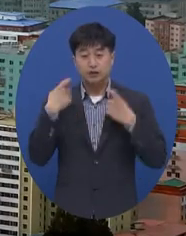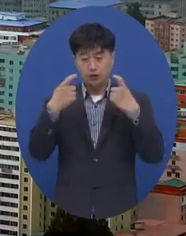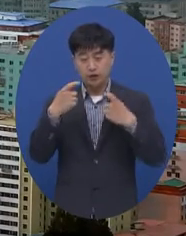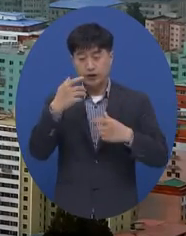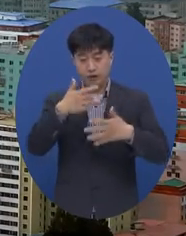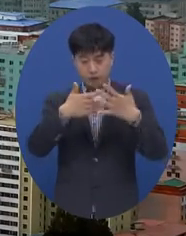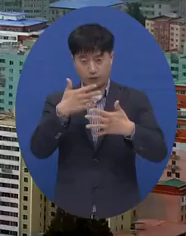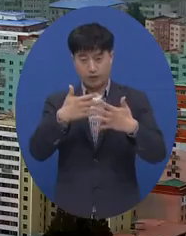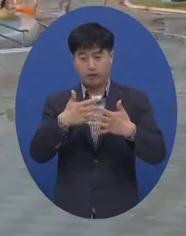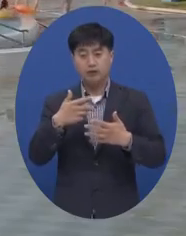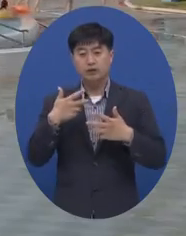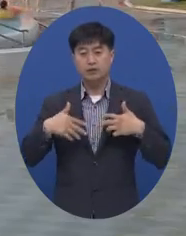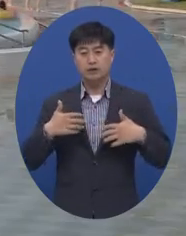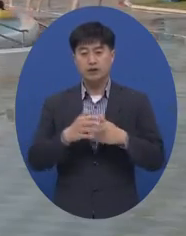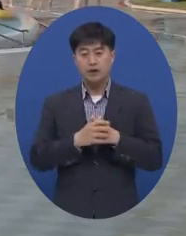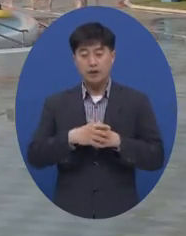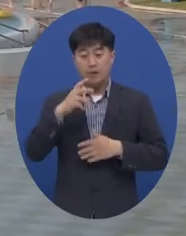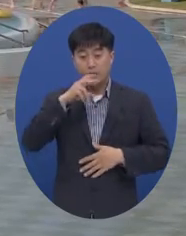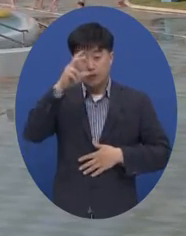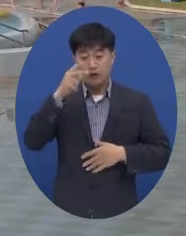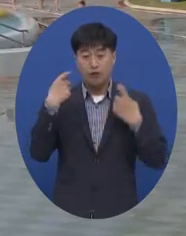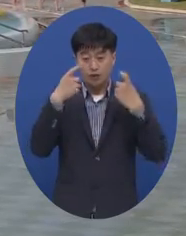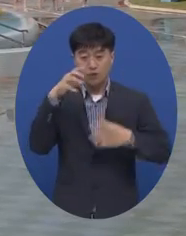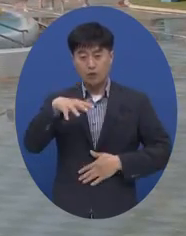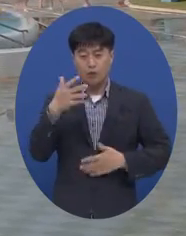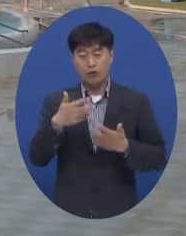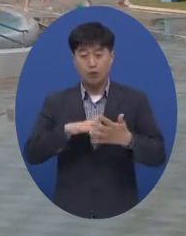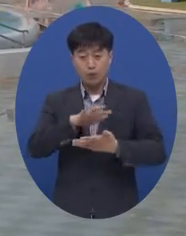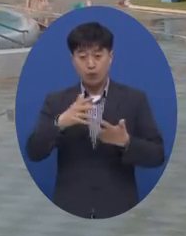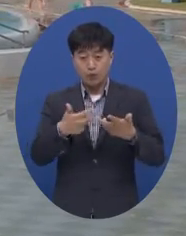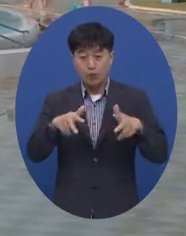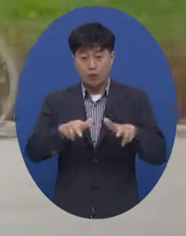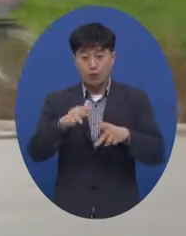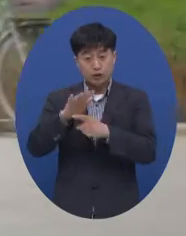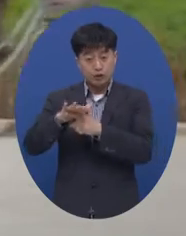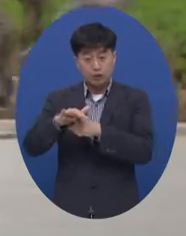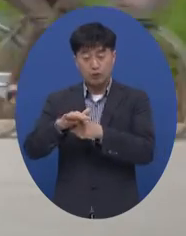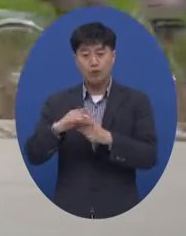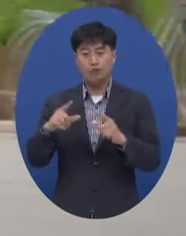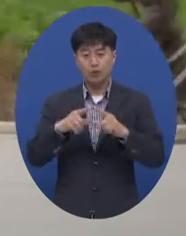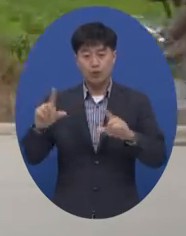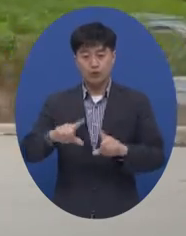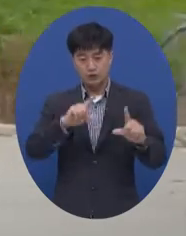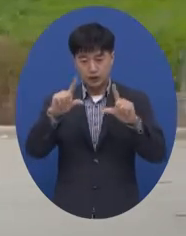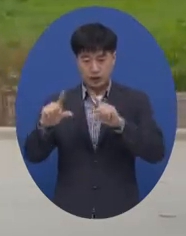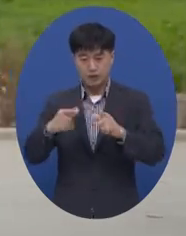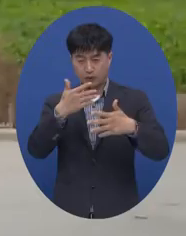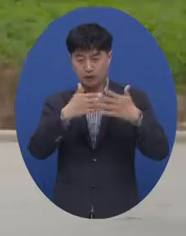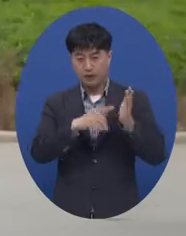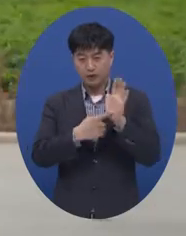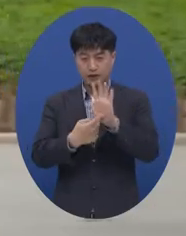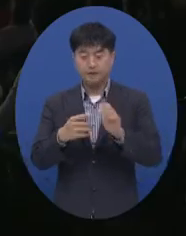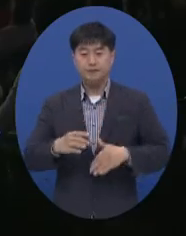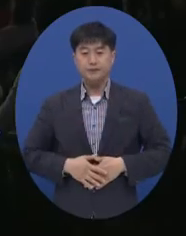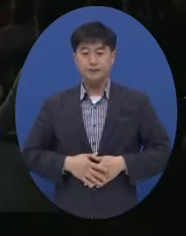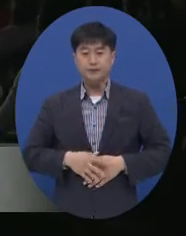유랑도 흥미롭습니다. 평양의 관광지, 놀이공원, 농촌 마을과 같은 일상을